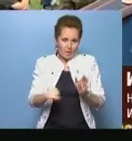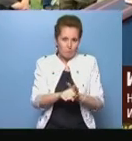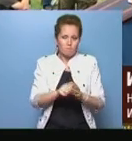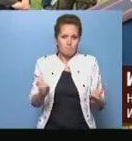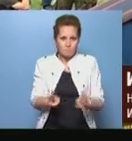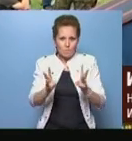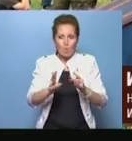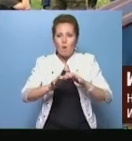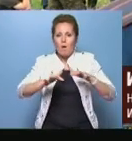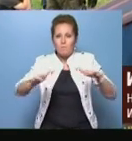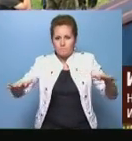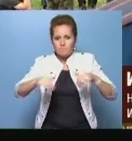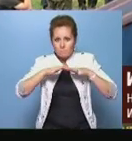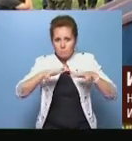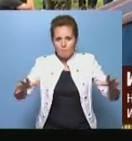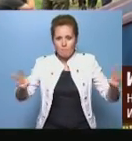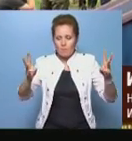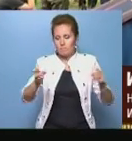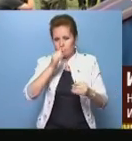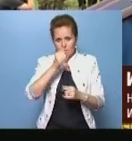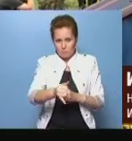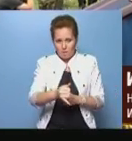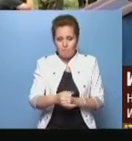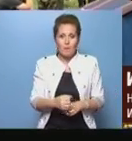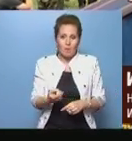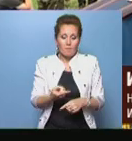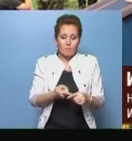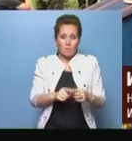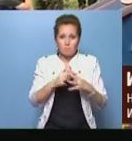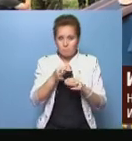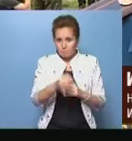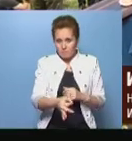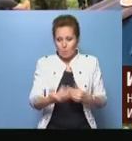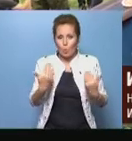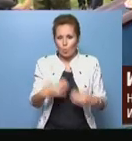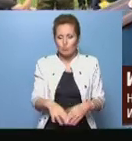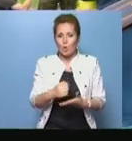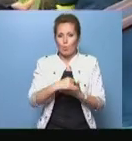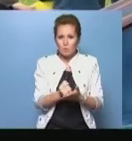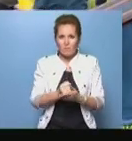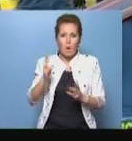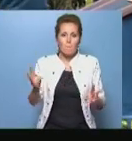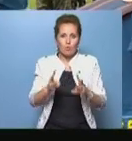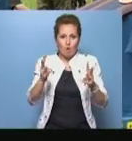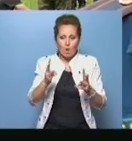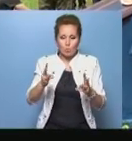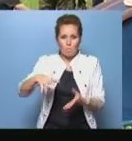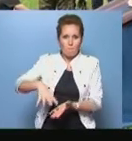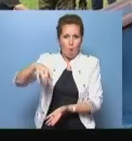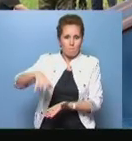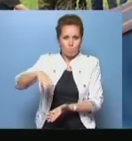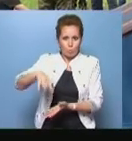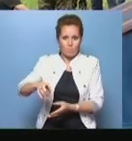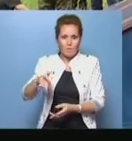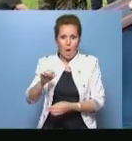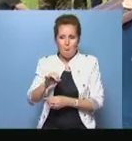прибытию первых пожарных подразделений добровольцы, которые проживают в этом населенном пункте, уже установили пожарную мотопомпу на пруд и организовали подачу